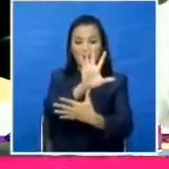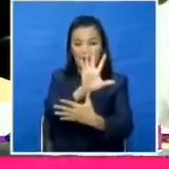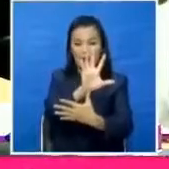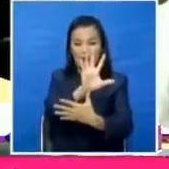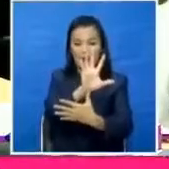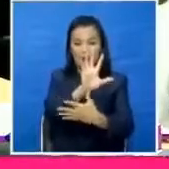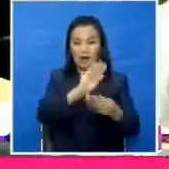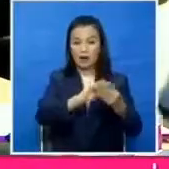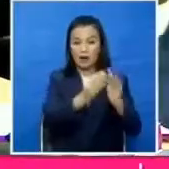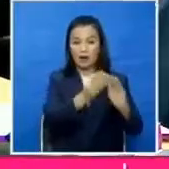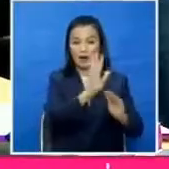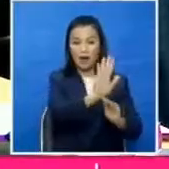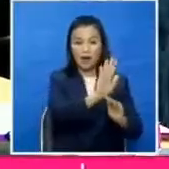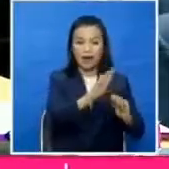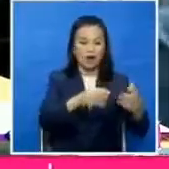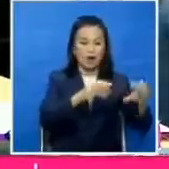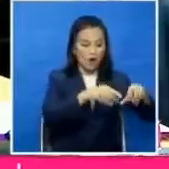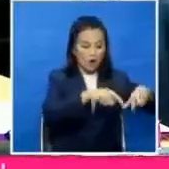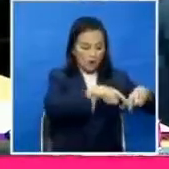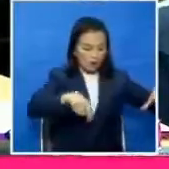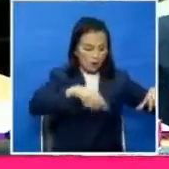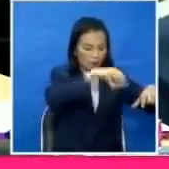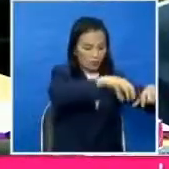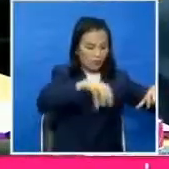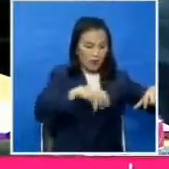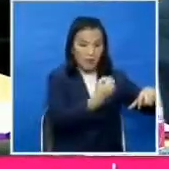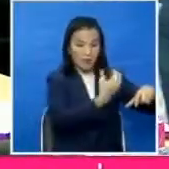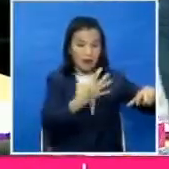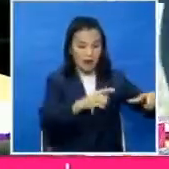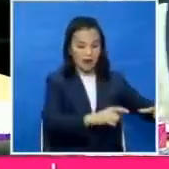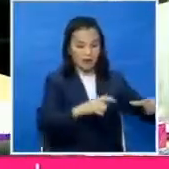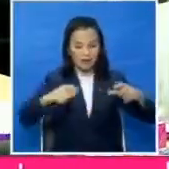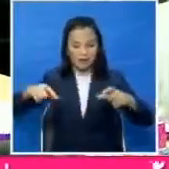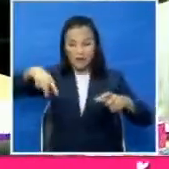พนักงานนำกล่องลูกบอลหมายเลข5มาให้ประธานกรรมการตรวจสอบค่ะ